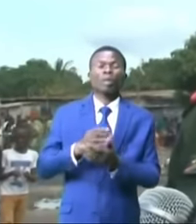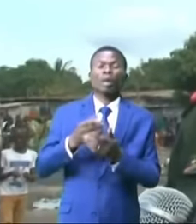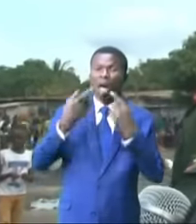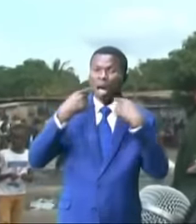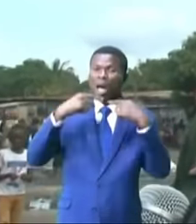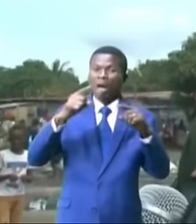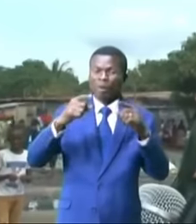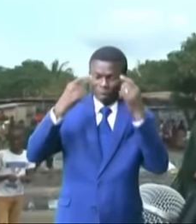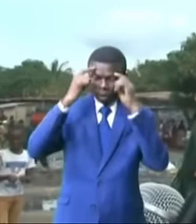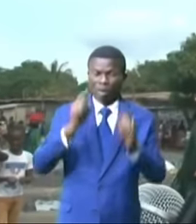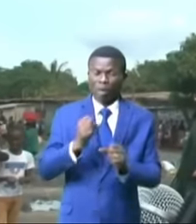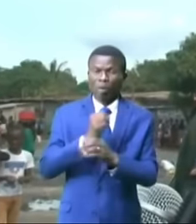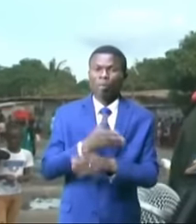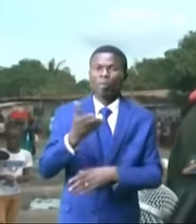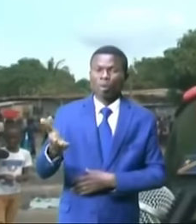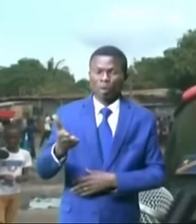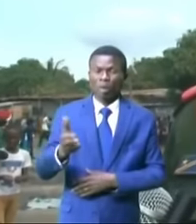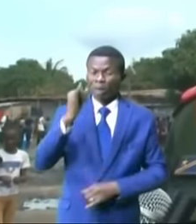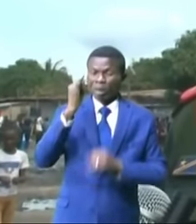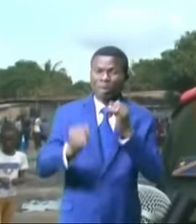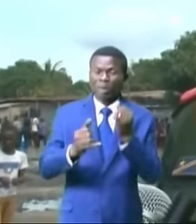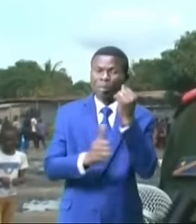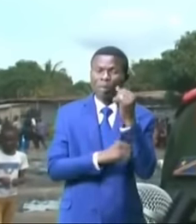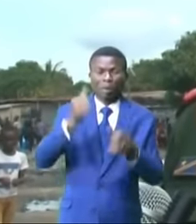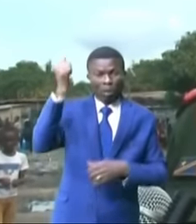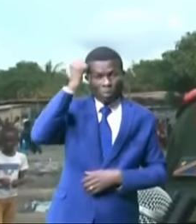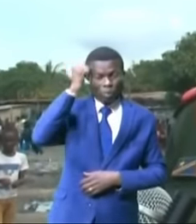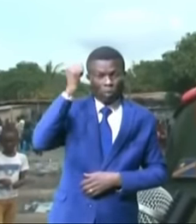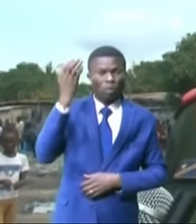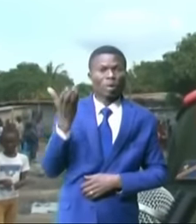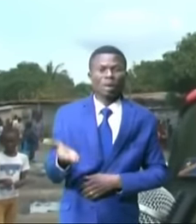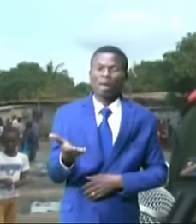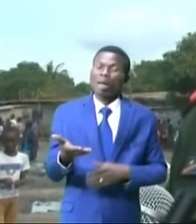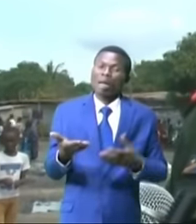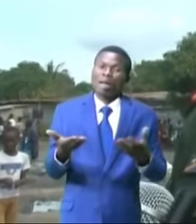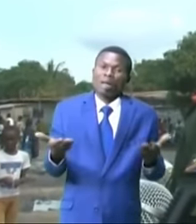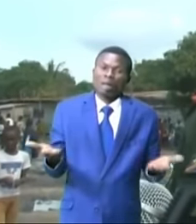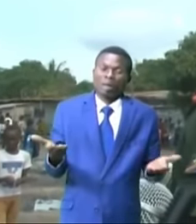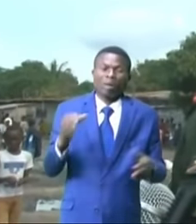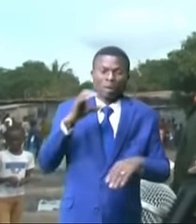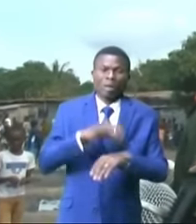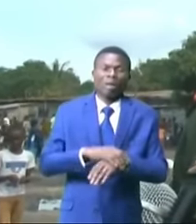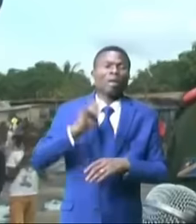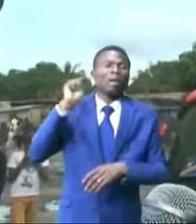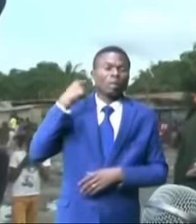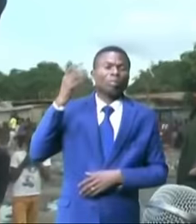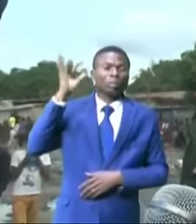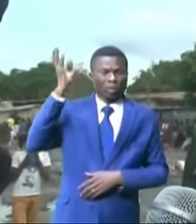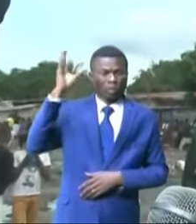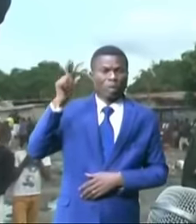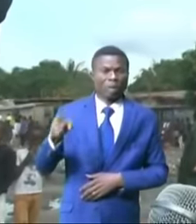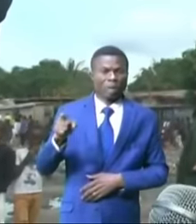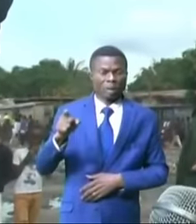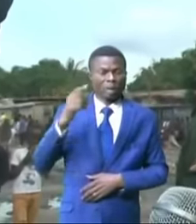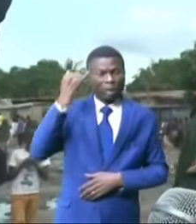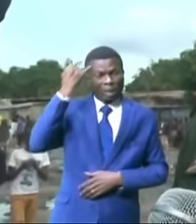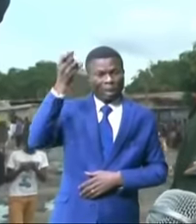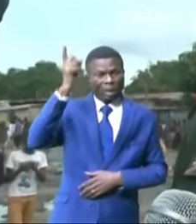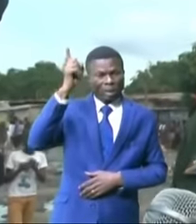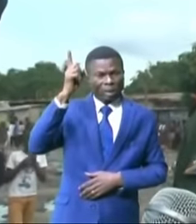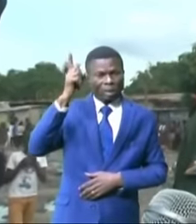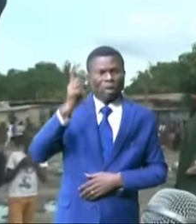des mesures sont prises et quiconque n'aura pas entendu cet appel se retrouvera en prison. Donc le souci, c'est